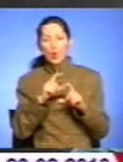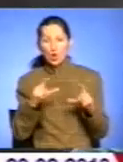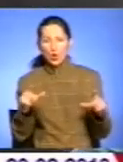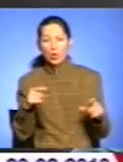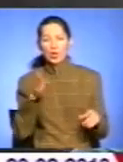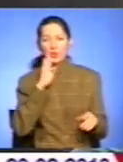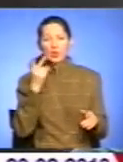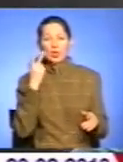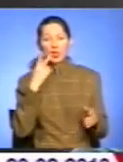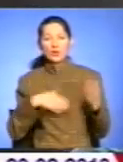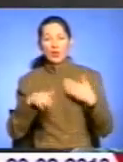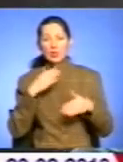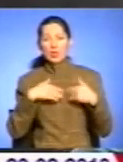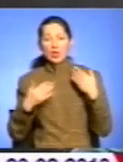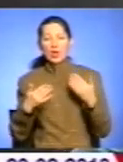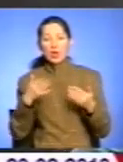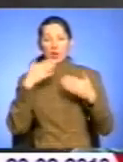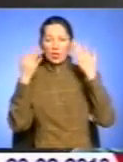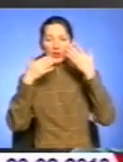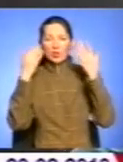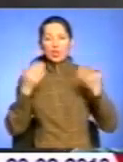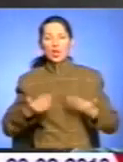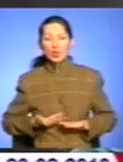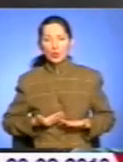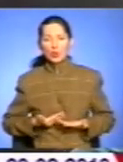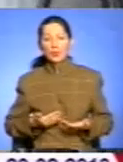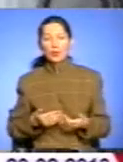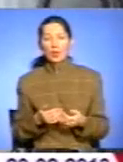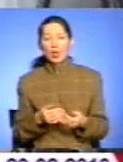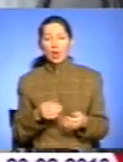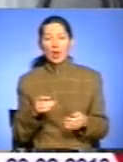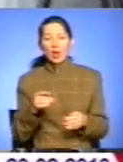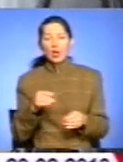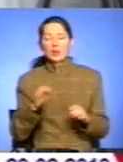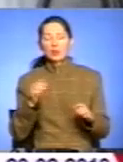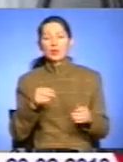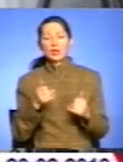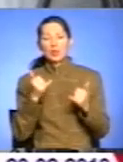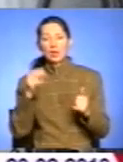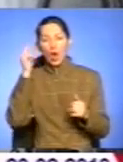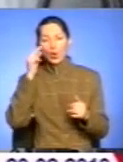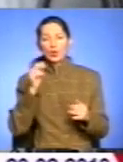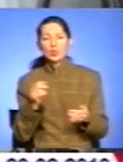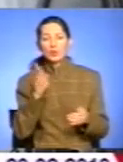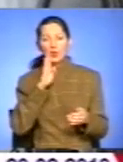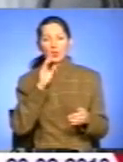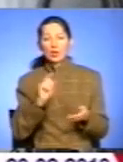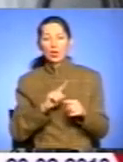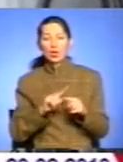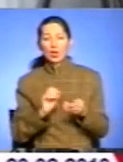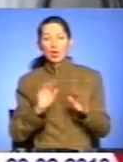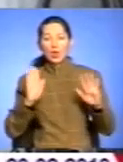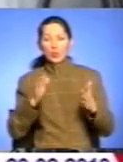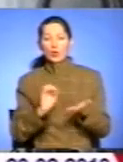діагноз шокувала школу. Місяць тому на заняттях з медицини у школярки раптово піднявся тиск. Після детального обстеження став відомий